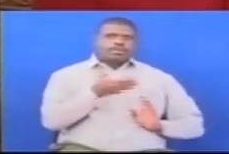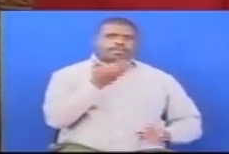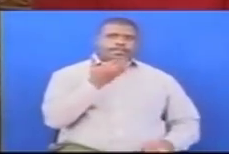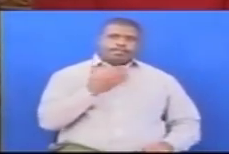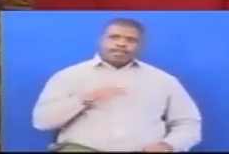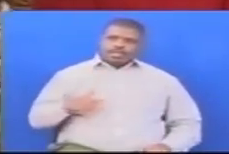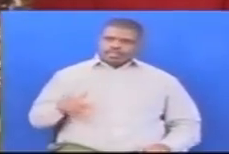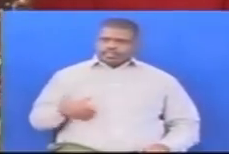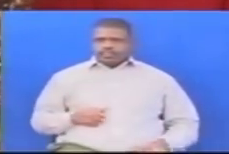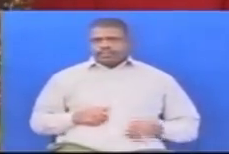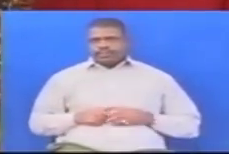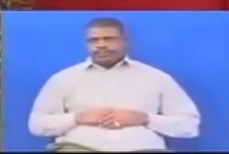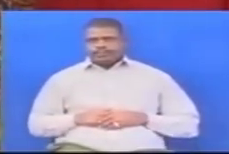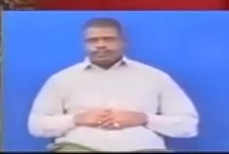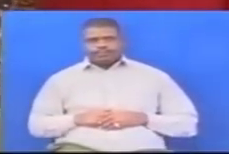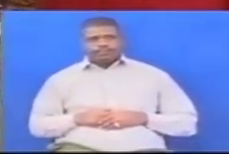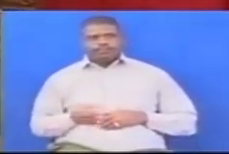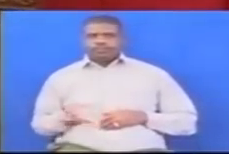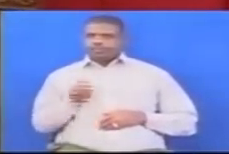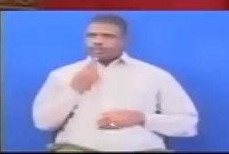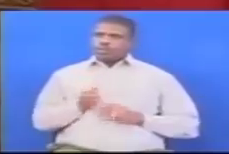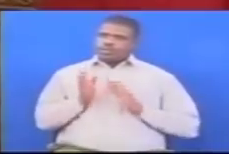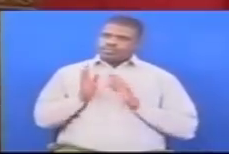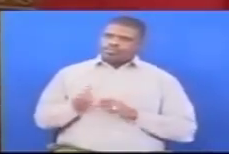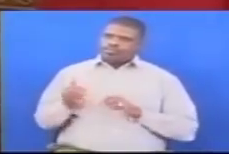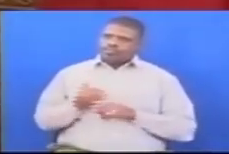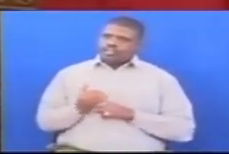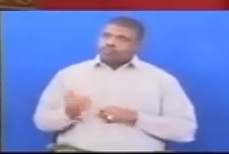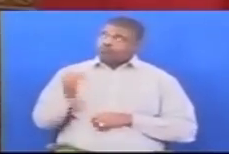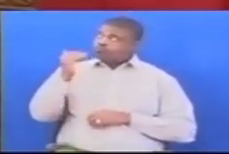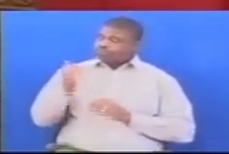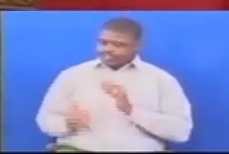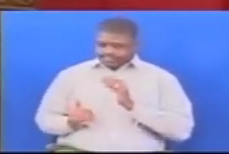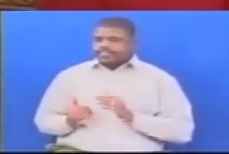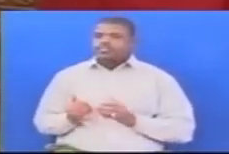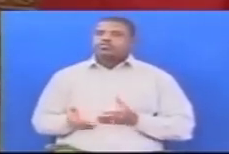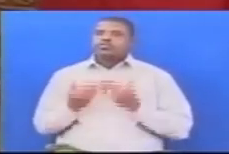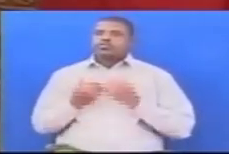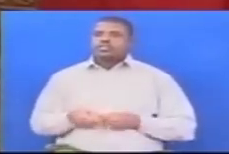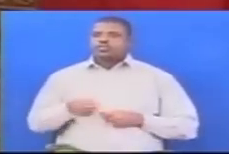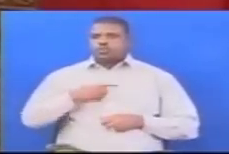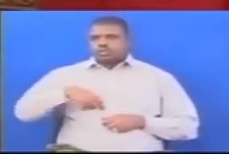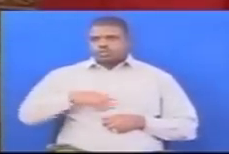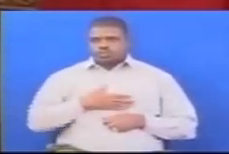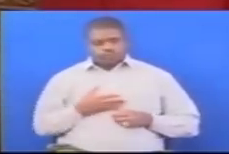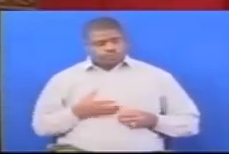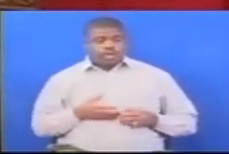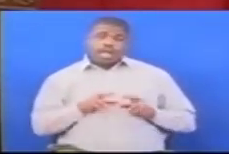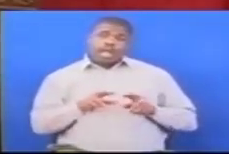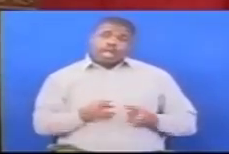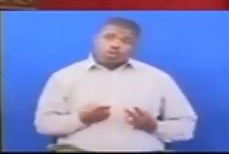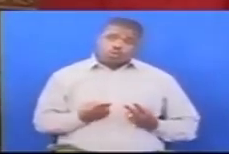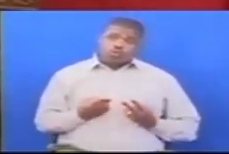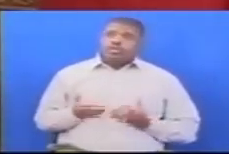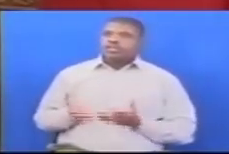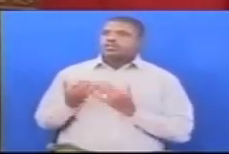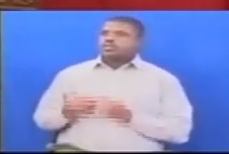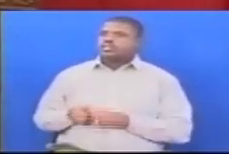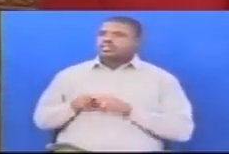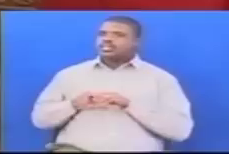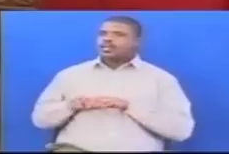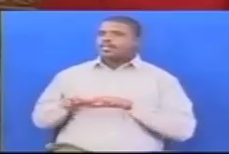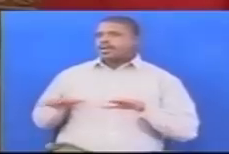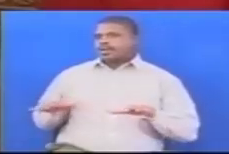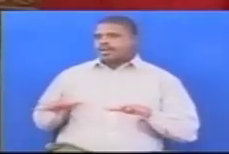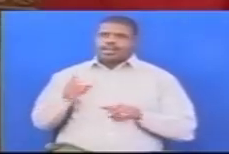hivi dawa ni ile ile. Tufanye juu chini kwa uwezo wote kama ikiwezekana tukisambaza maji